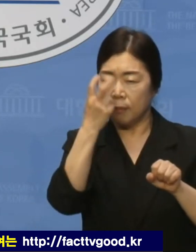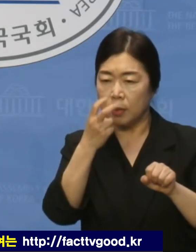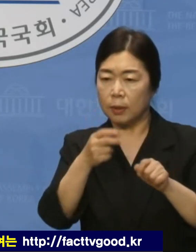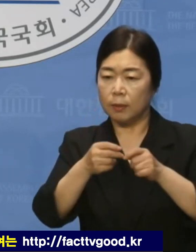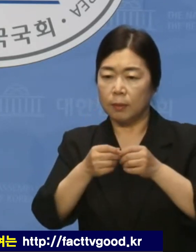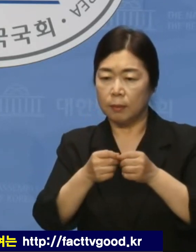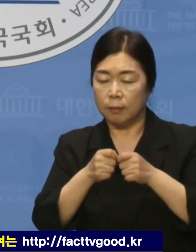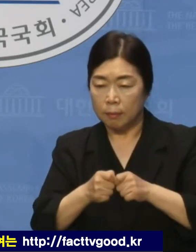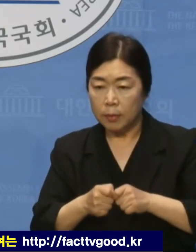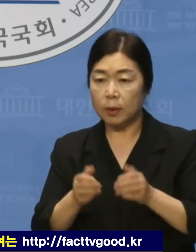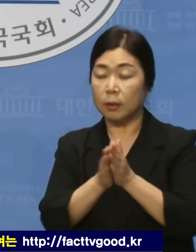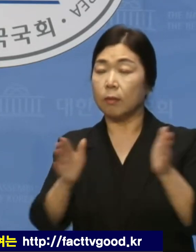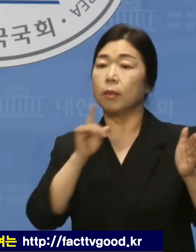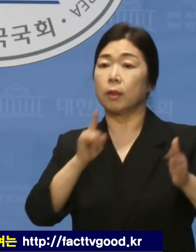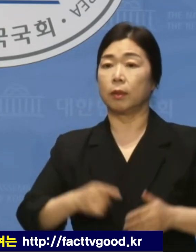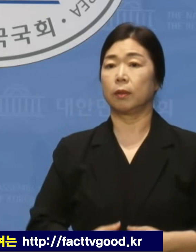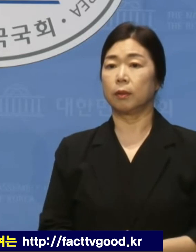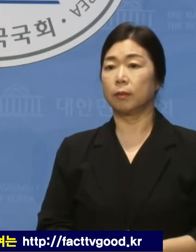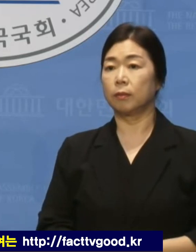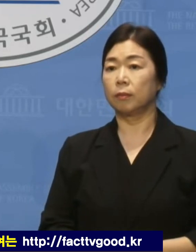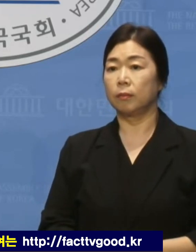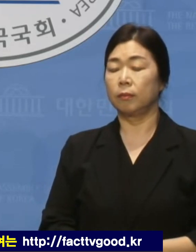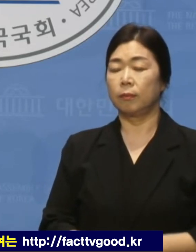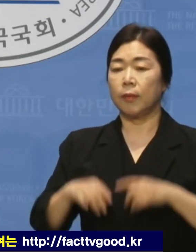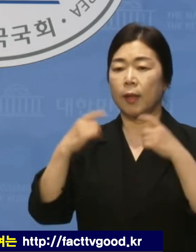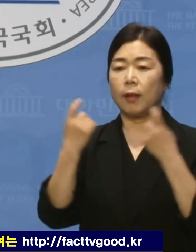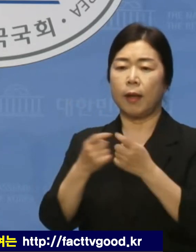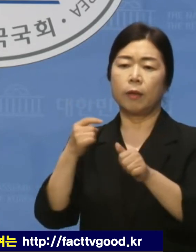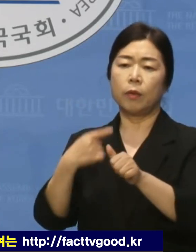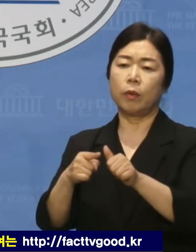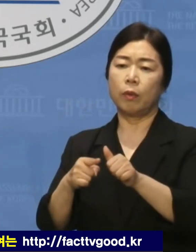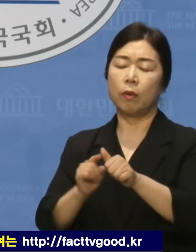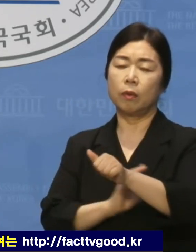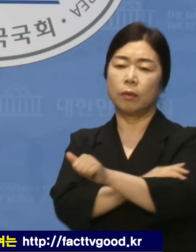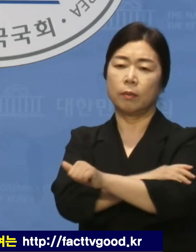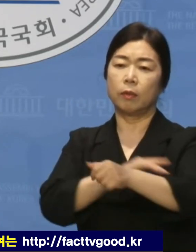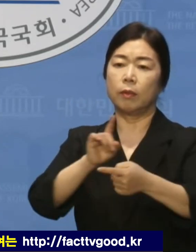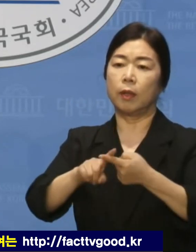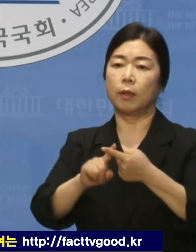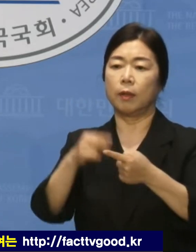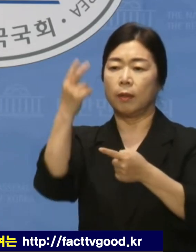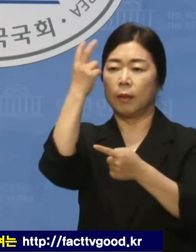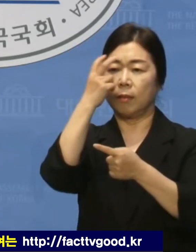합니다. 이른바 사교육 카르텔에 대한 감사입니다.